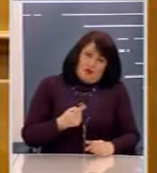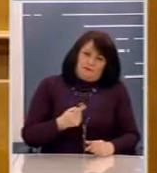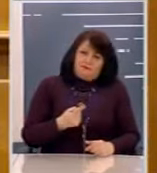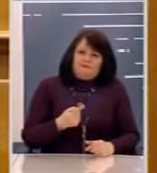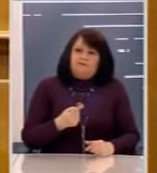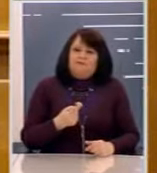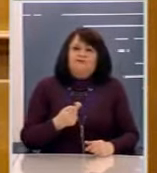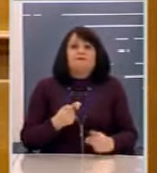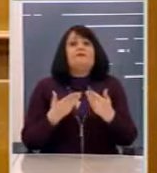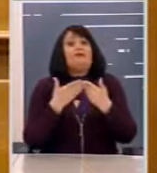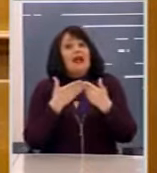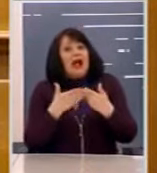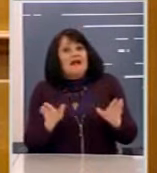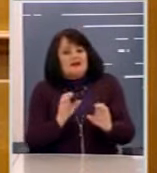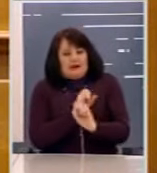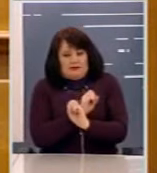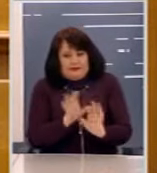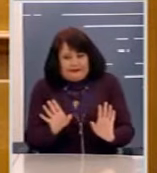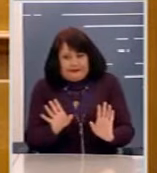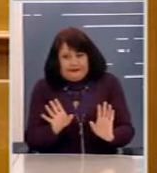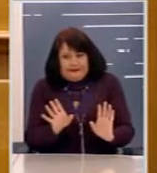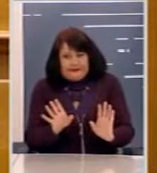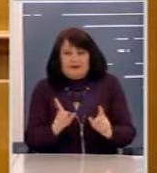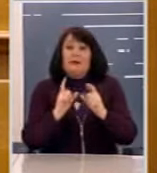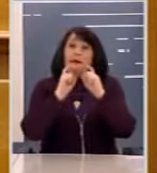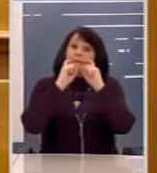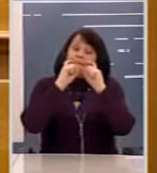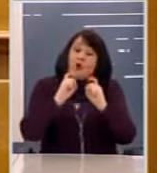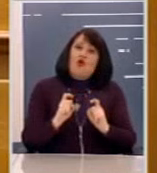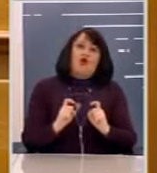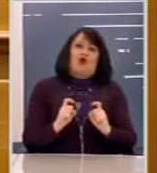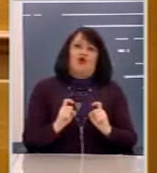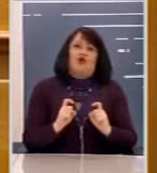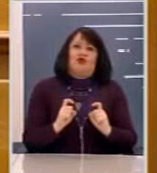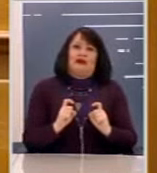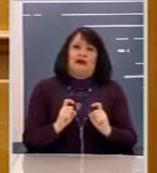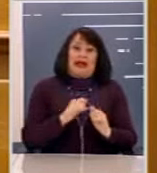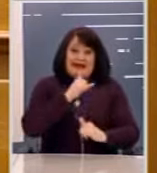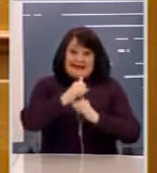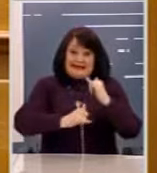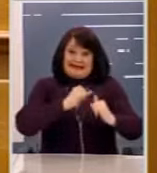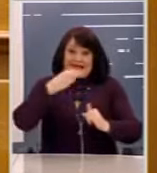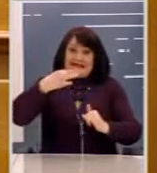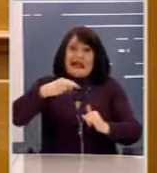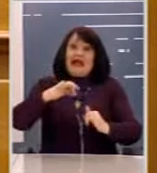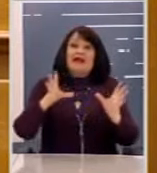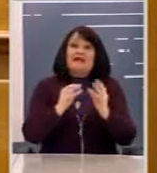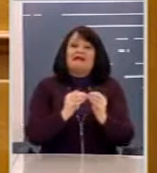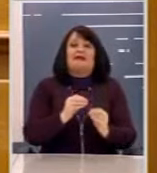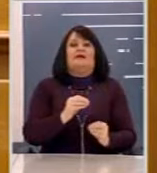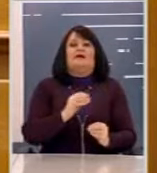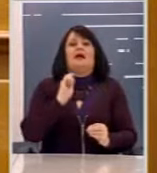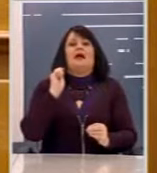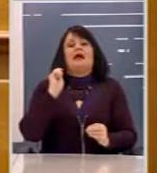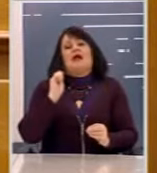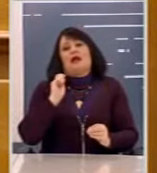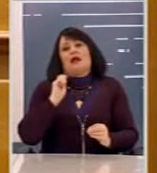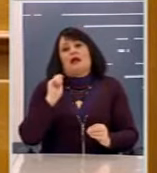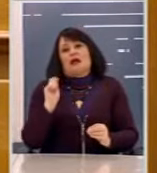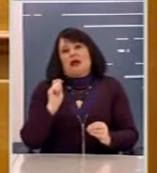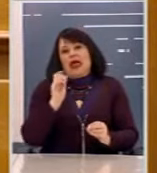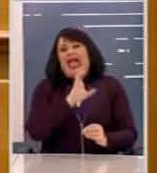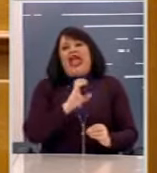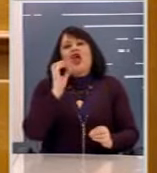Δημοσιοποίηση υποχρεωτικά στο site του ΕΟΦ και στα site όλων των φαρμακευτικών